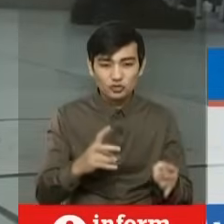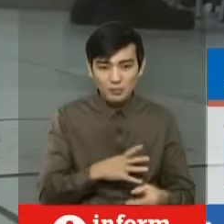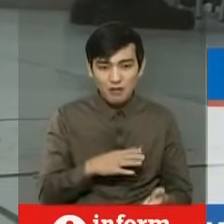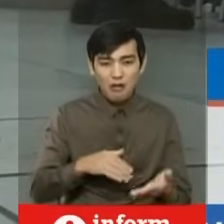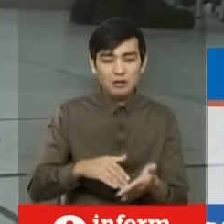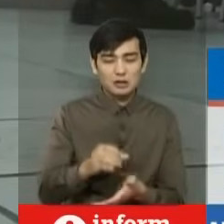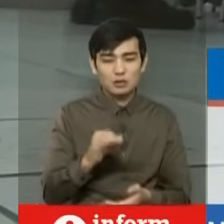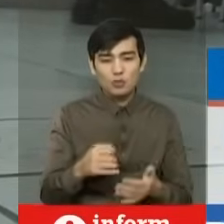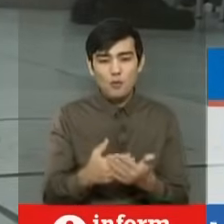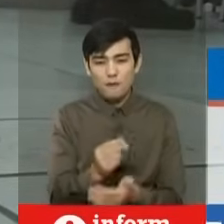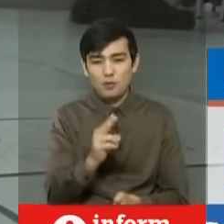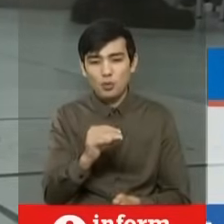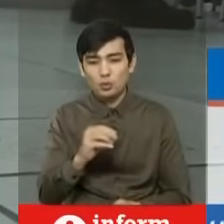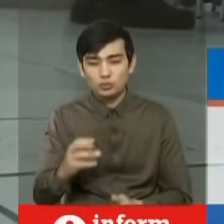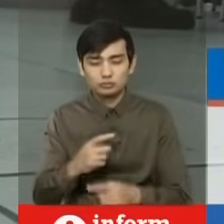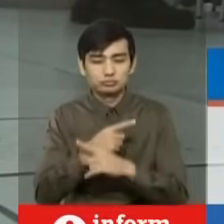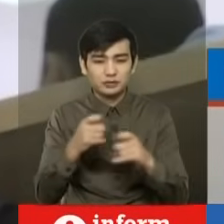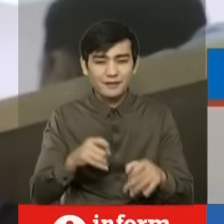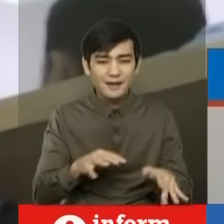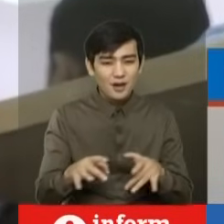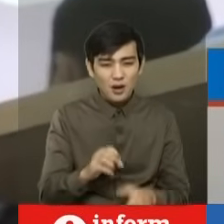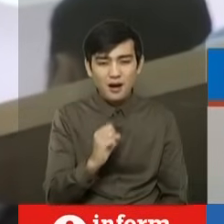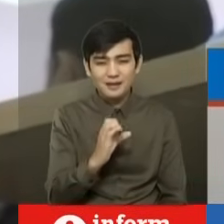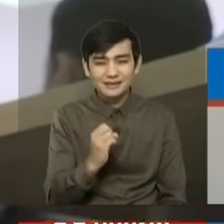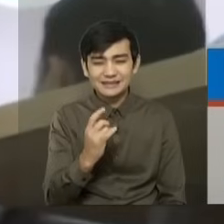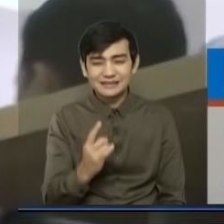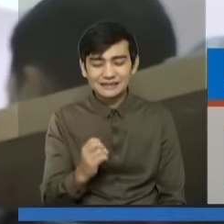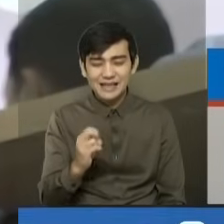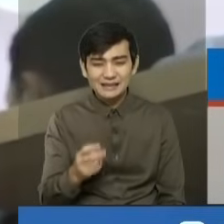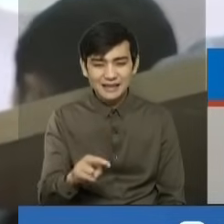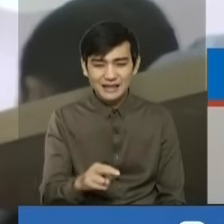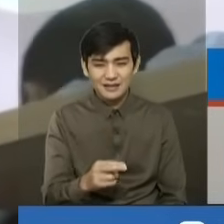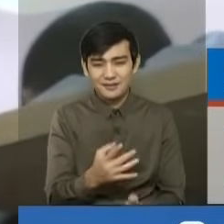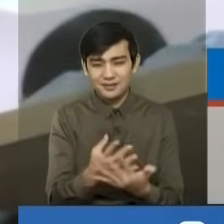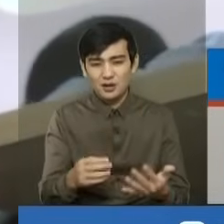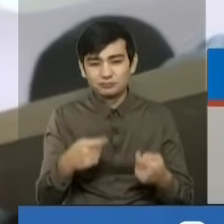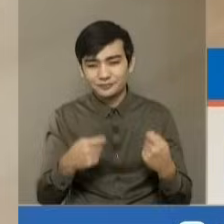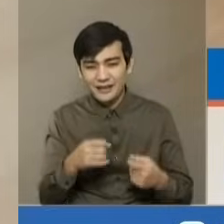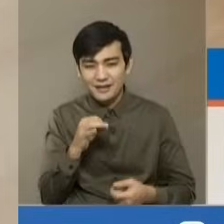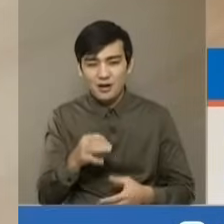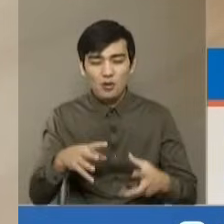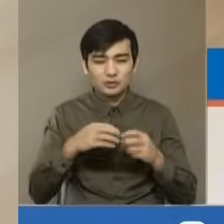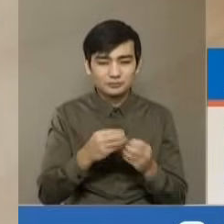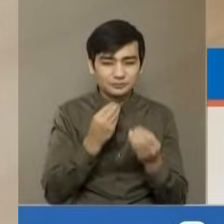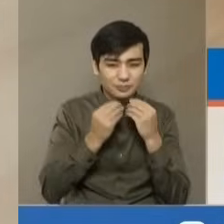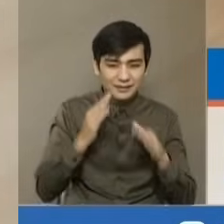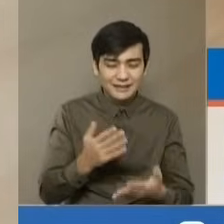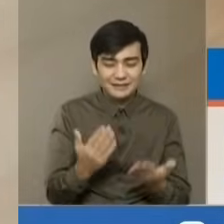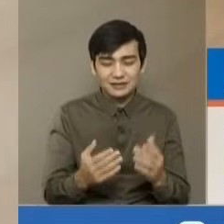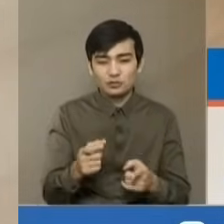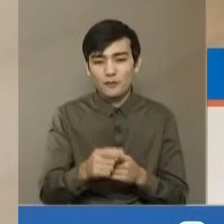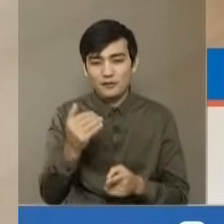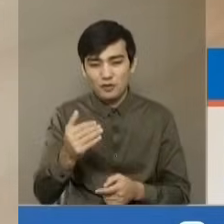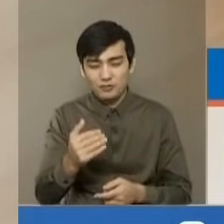объявил новый конкурс в дело даже вмешалась ассоциация розничной торговли и общественного питания по их словам если поставщики и